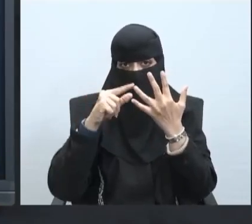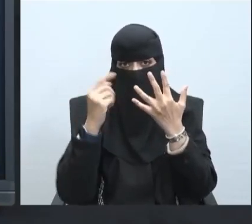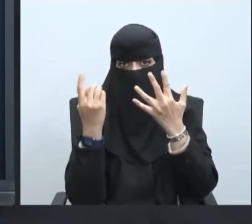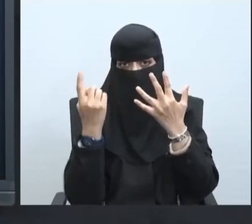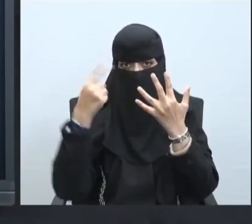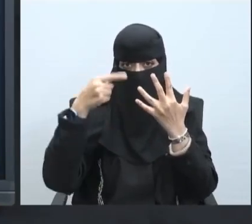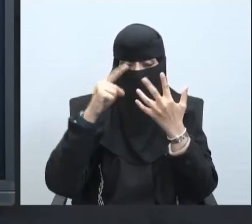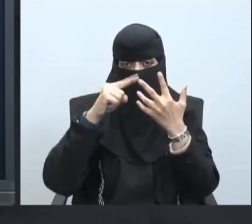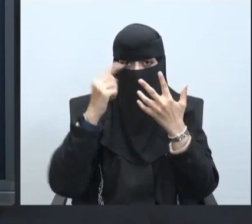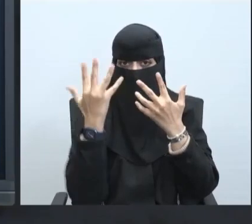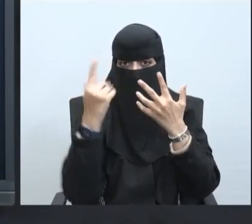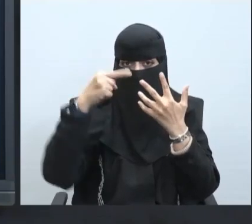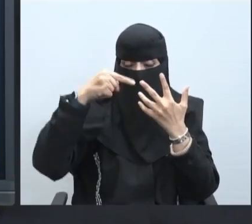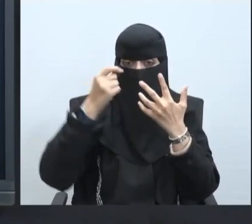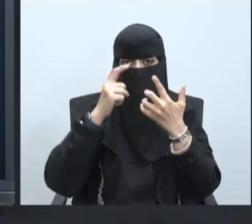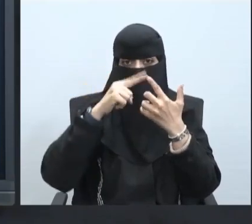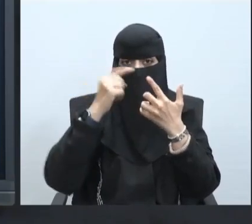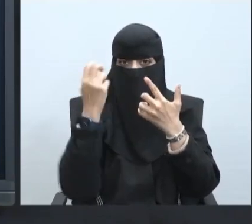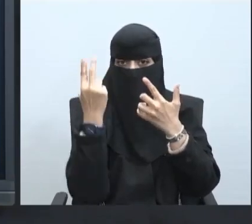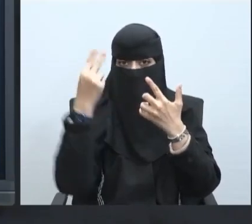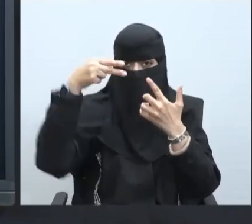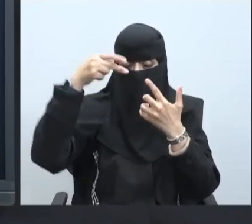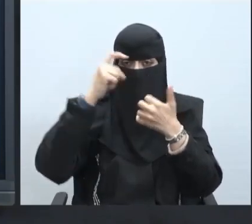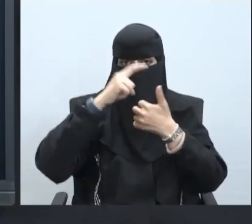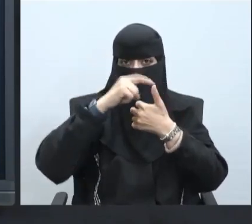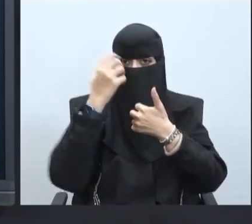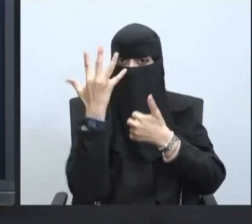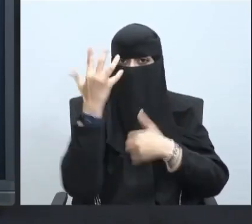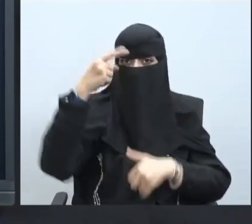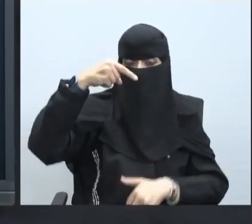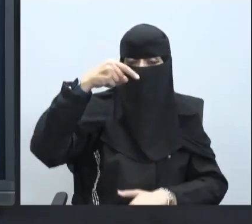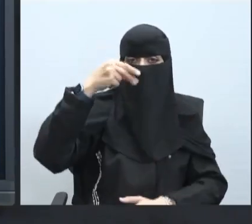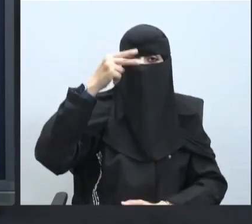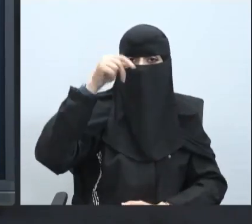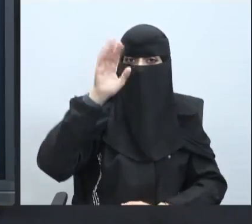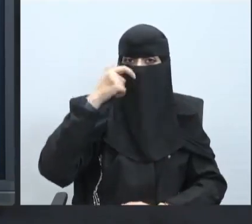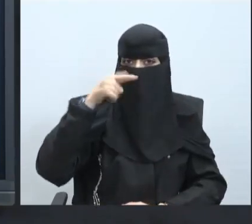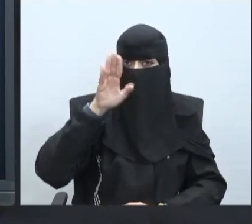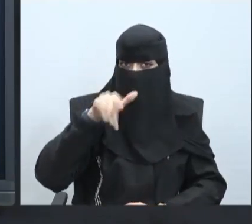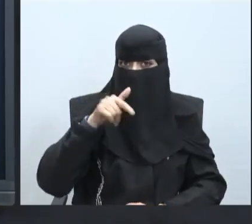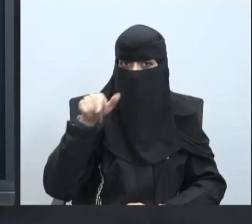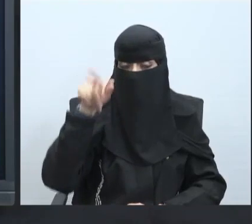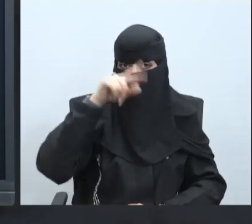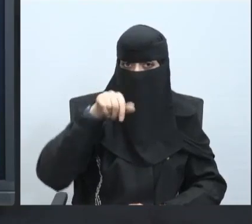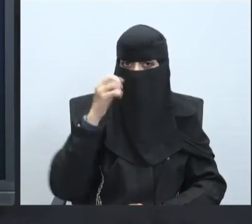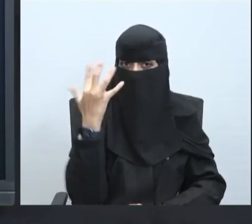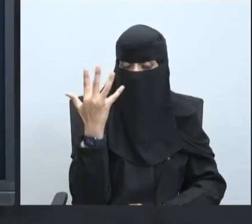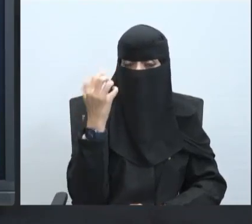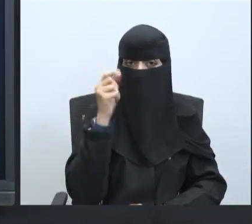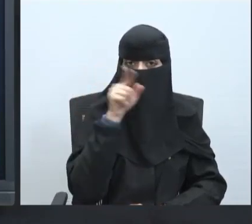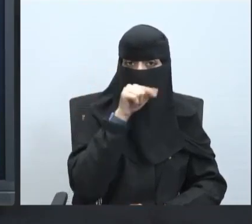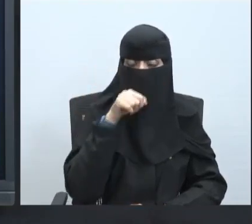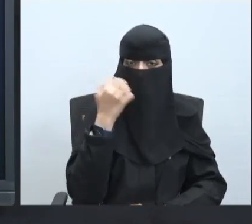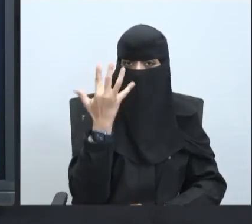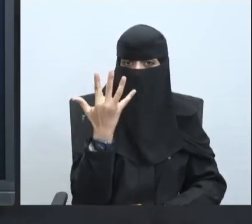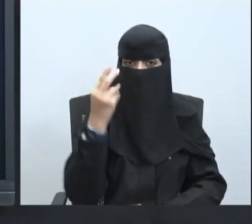عشره خمسه عشر عشرون خمسه وعشرون اذا مجموع هذه الخمسه